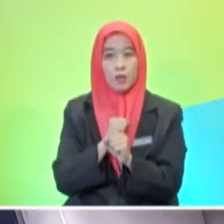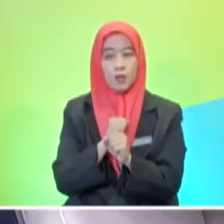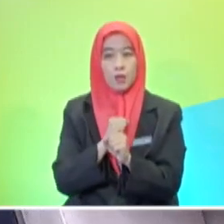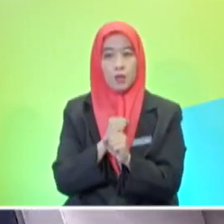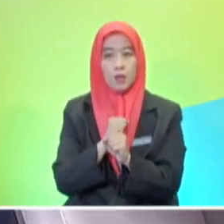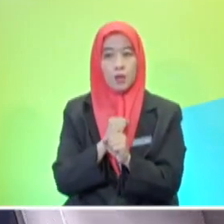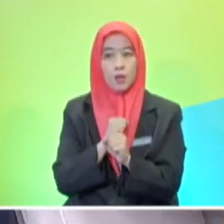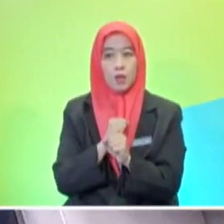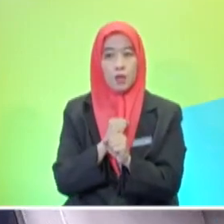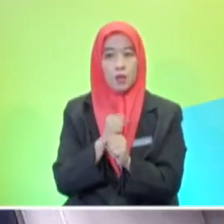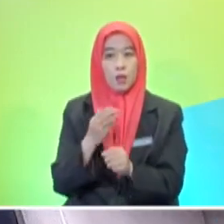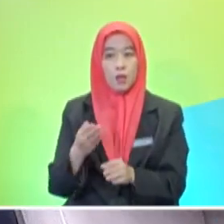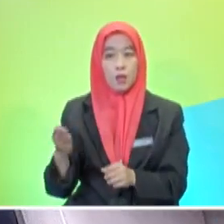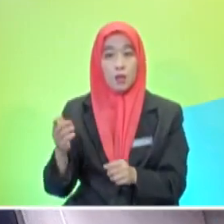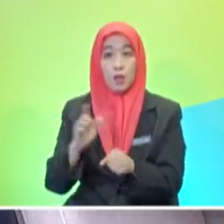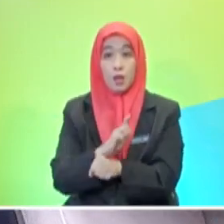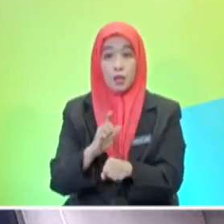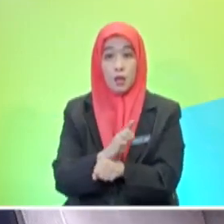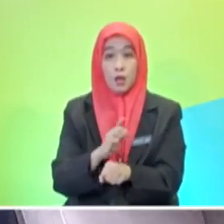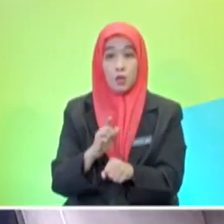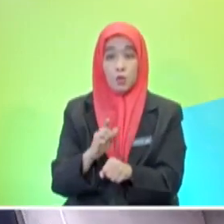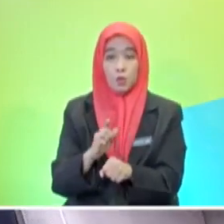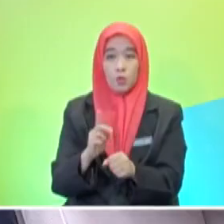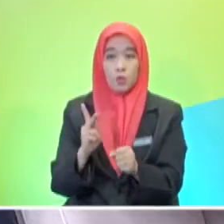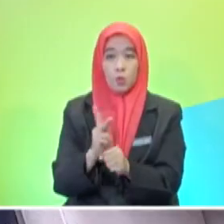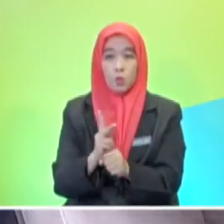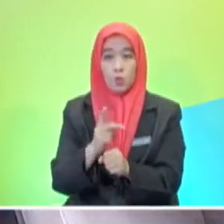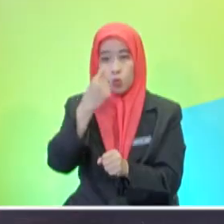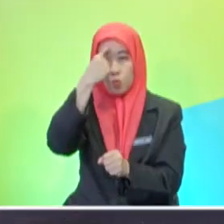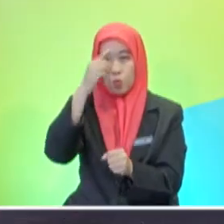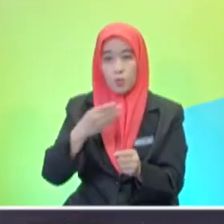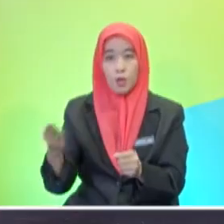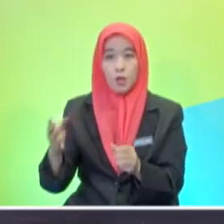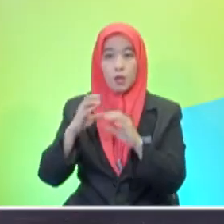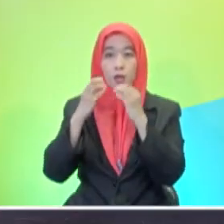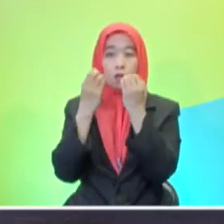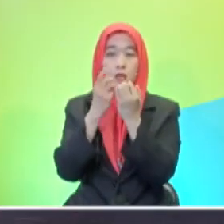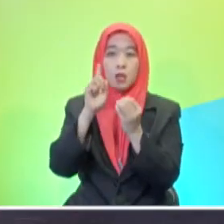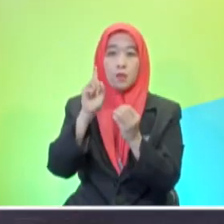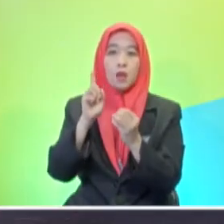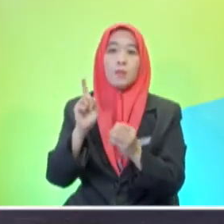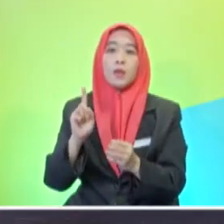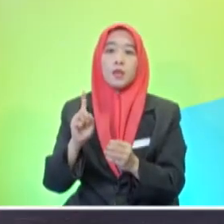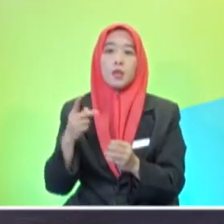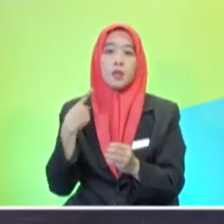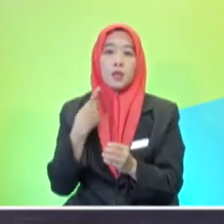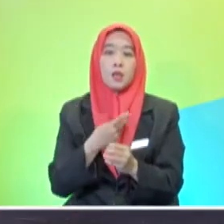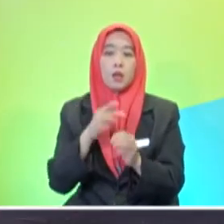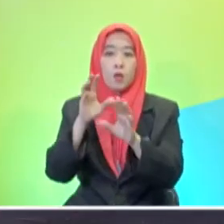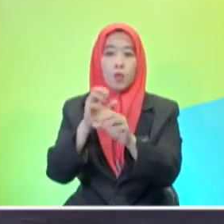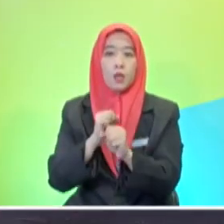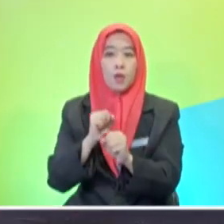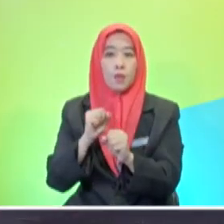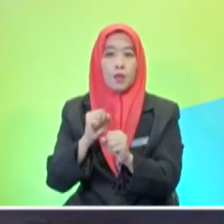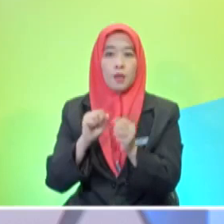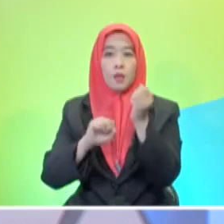rumah yang ingin mendapatkan latihan pengukuhan bahan untuk kelas hari ini, di manakah mereka boleh mengakses cikgu? Okey, baiklah.